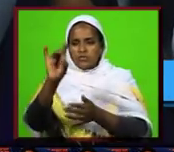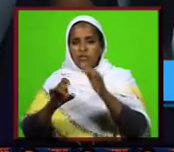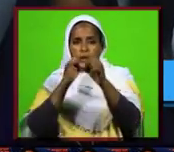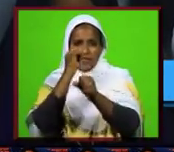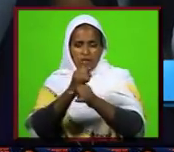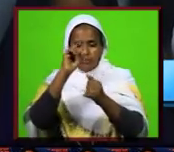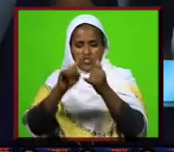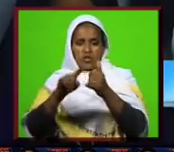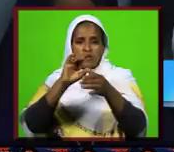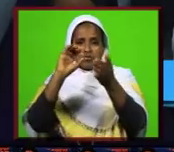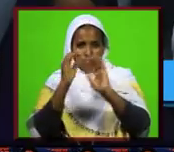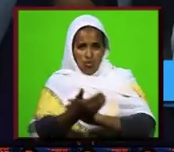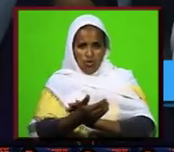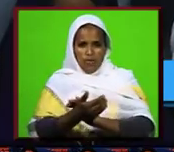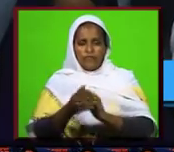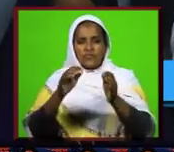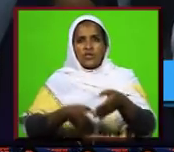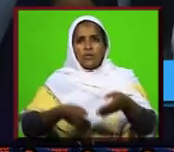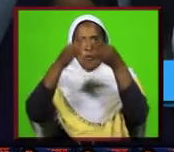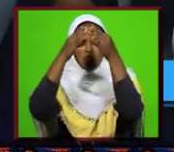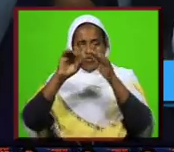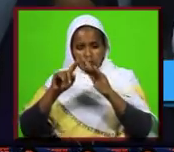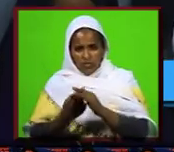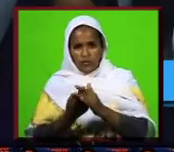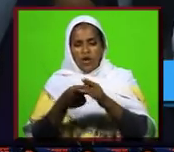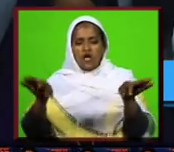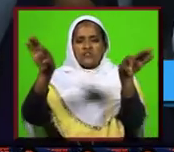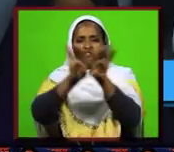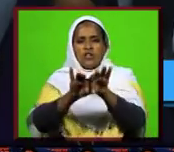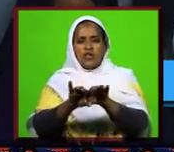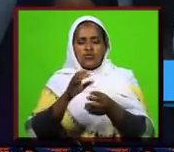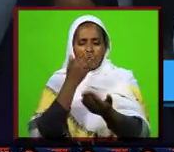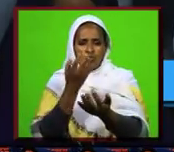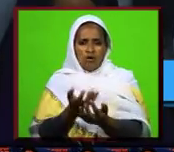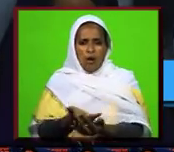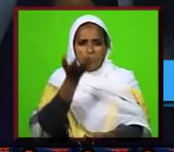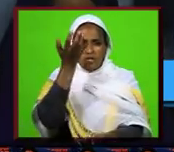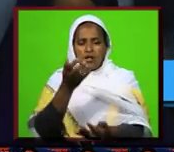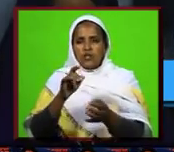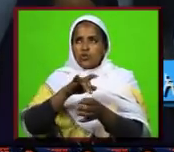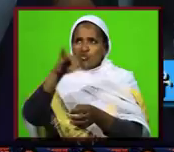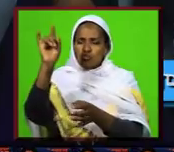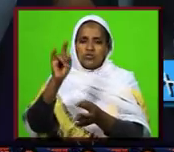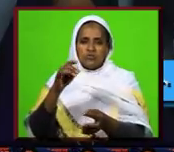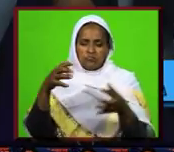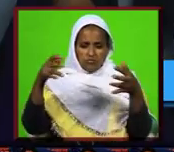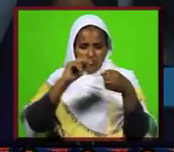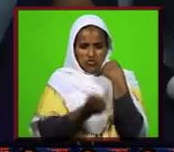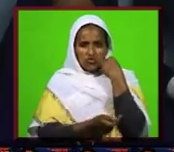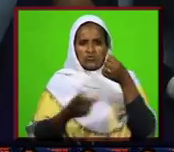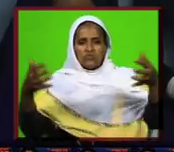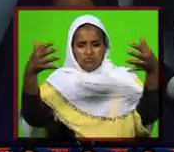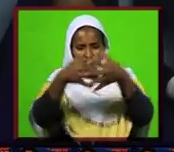ሲሆን ግንባታውን ለማስጀመር የሚያስፈልገውን ካፒታል ከሀገር ውስጥና ከውጭ ሀገር በጎ አድራጊ ምዕመናን የማሰባሰብ